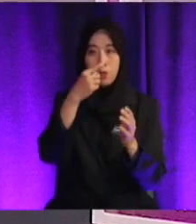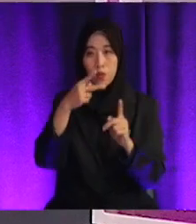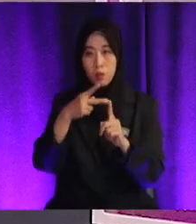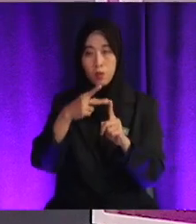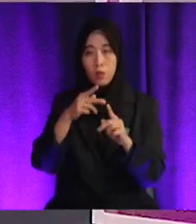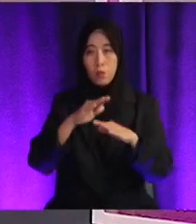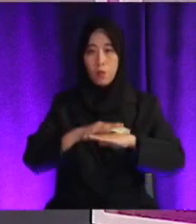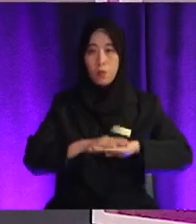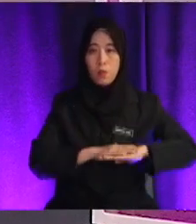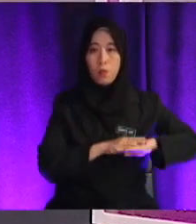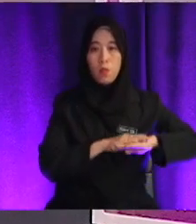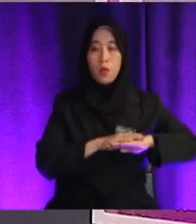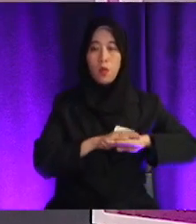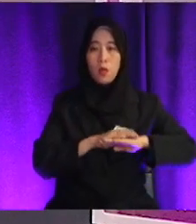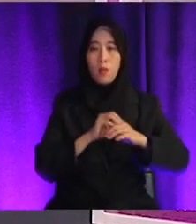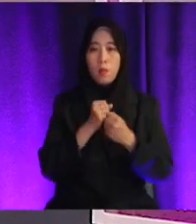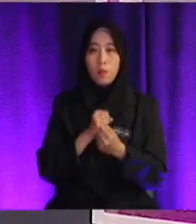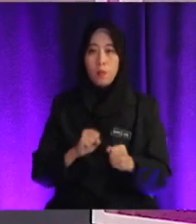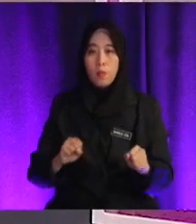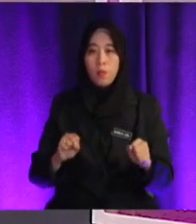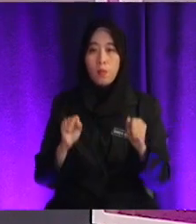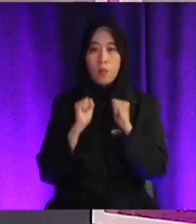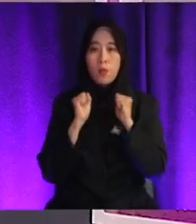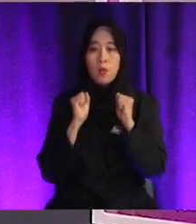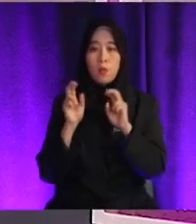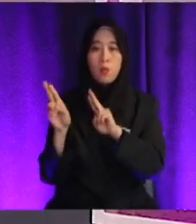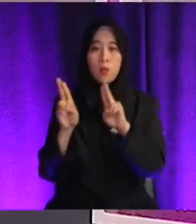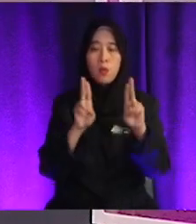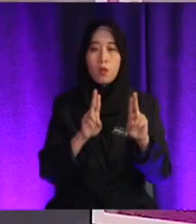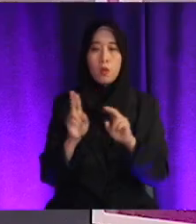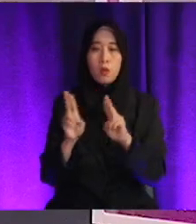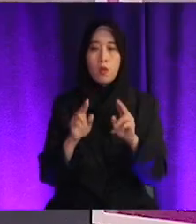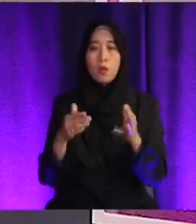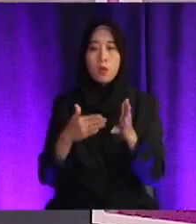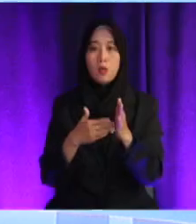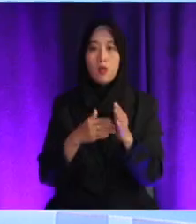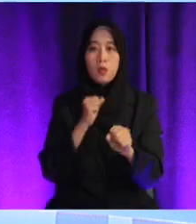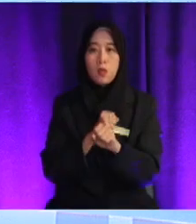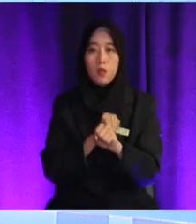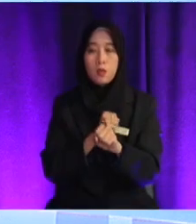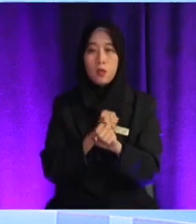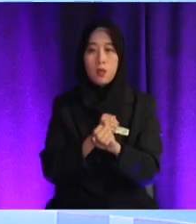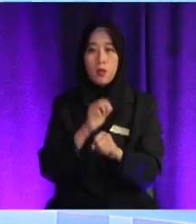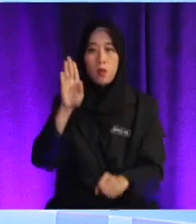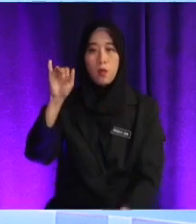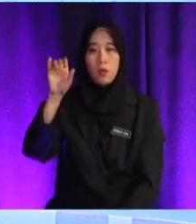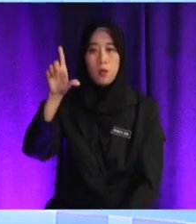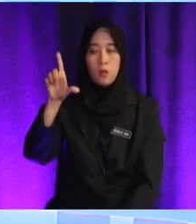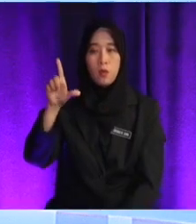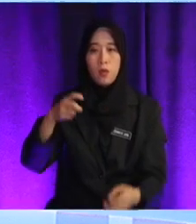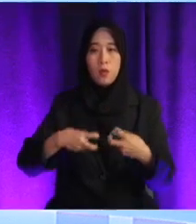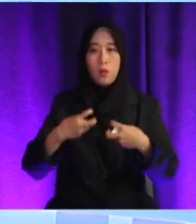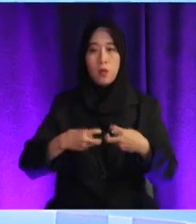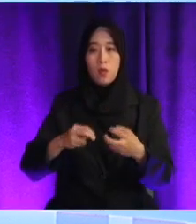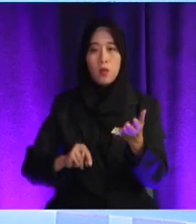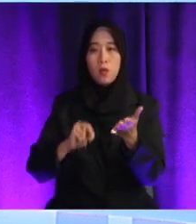penyaman udara. Jadi dekat sini pemampat akan bekerja. Bila bekerja, Bil elektrik pun pandai. naiklah. Oh, sebab itu